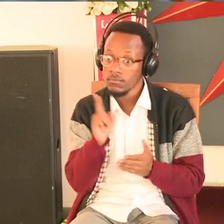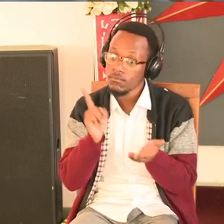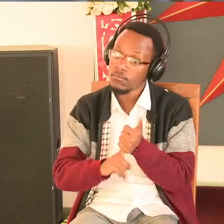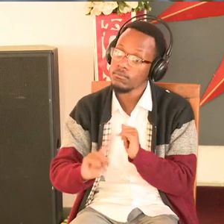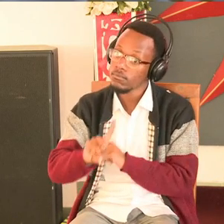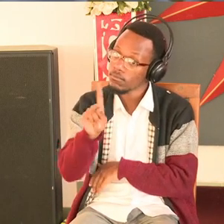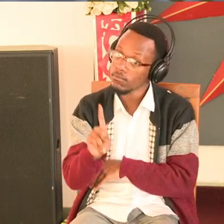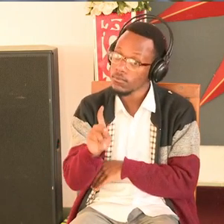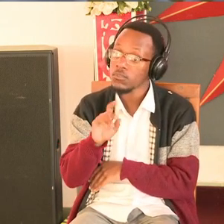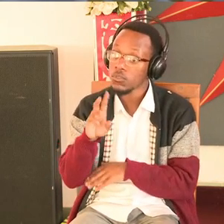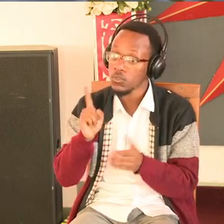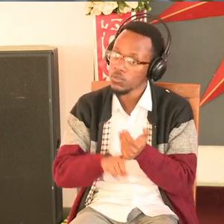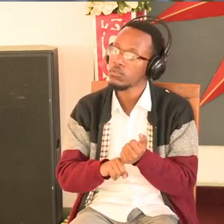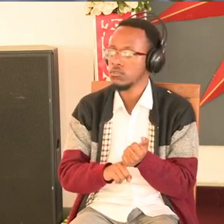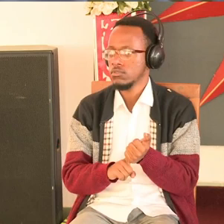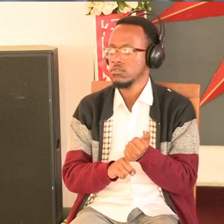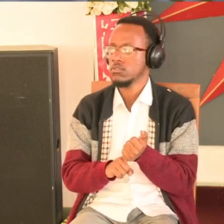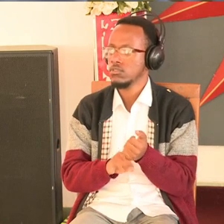ntibakibonye,